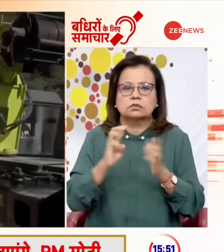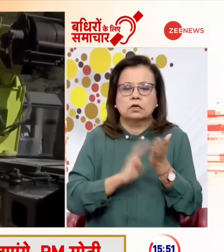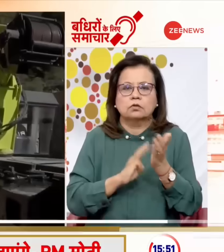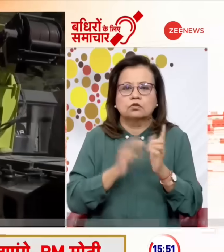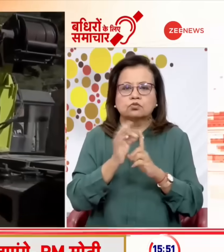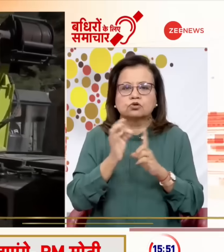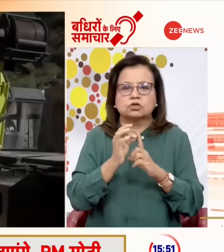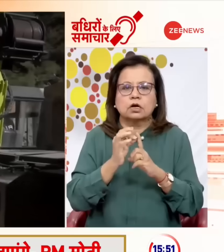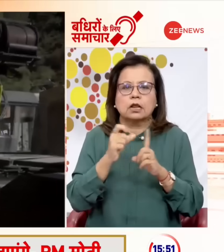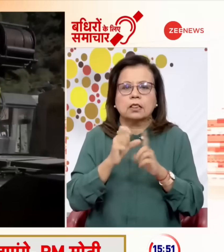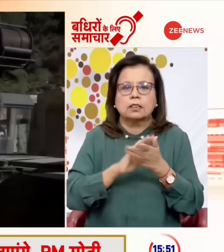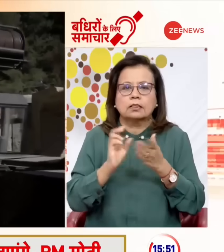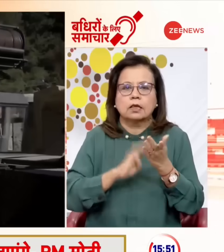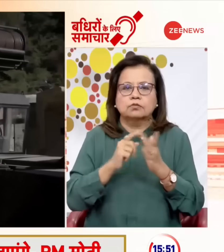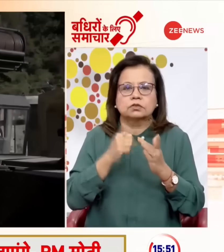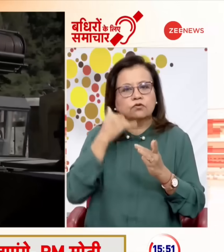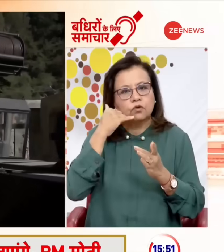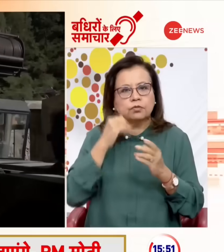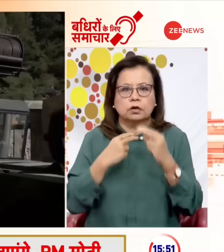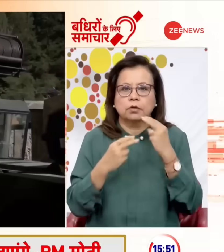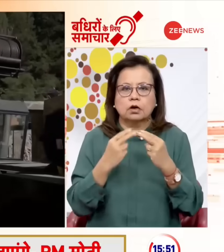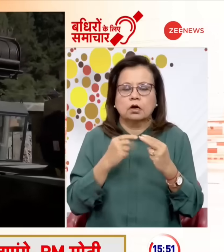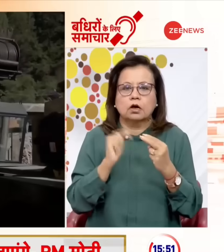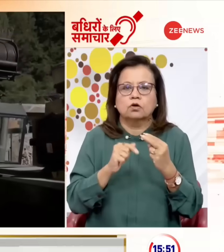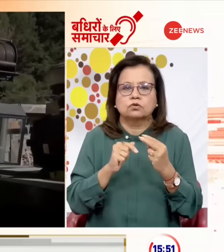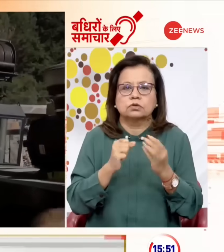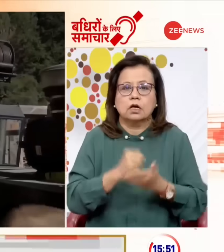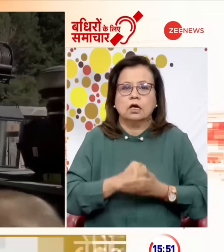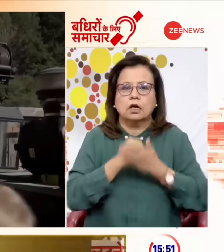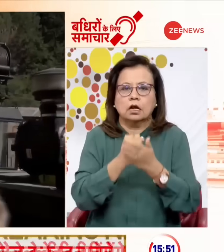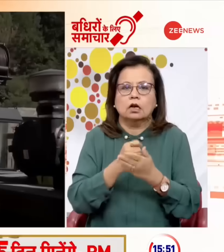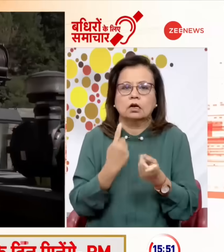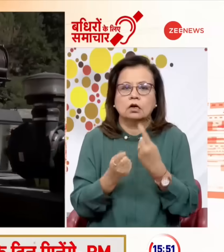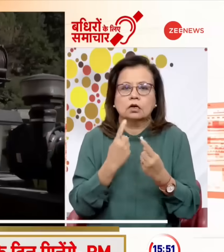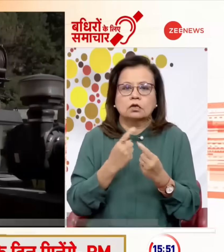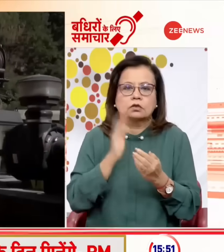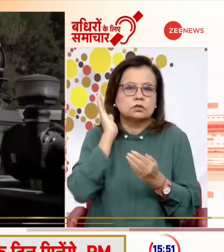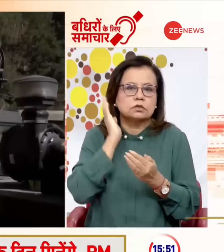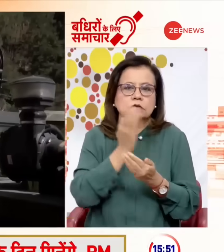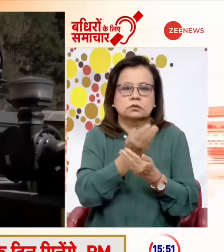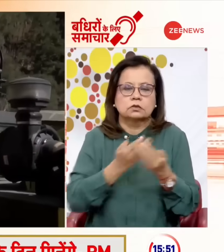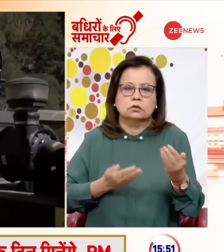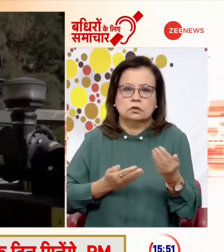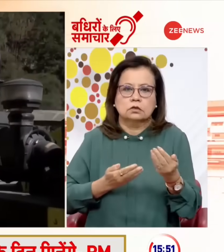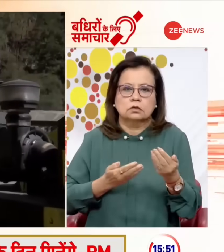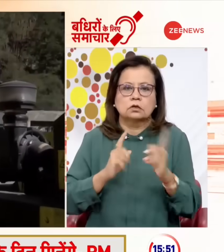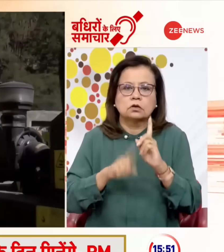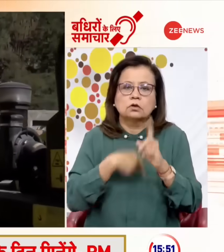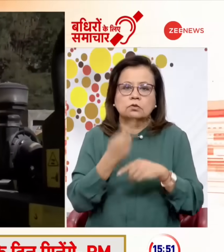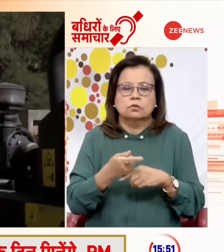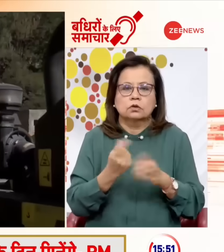पुष्कर सिंह धामी से फोन पर बात की और उनसे रेस्क्यू ऑपरेशन को लेकर जानकारी